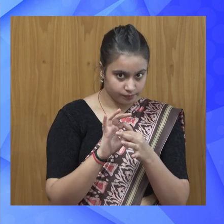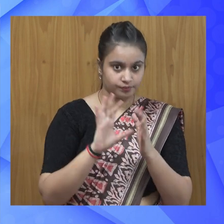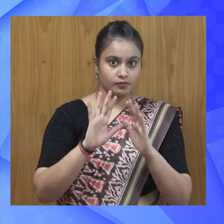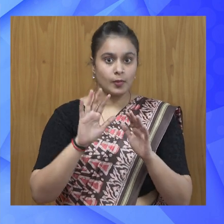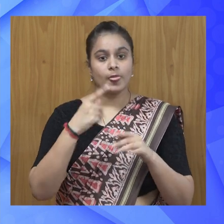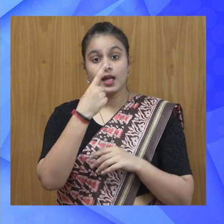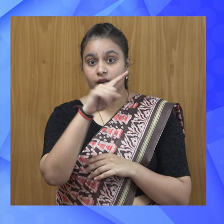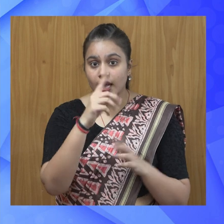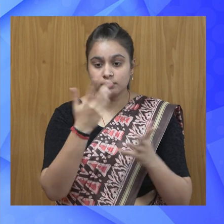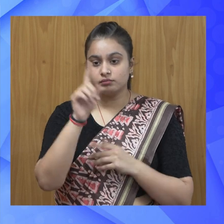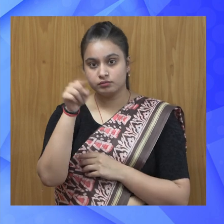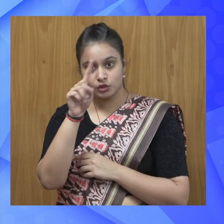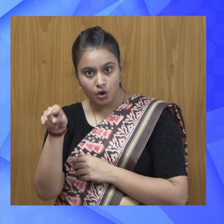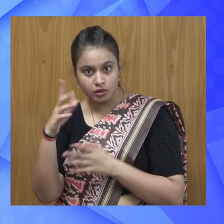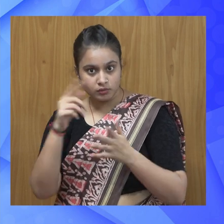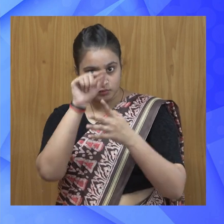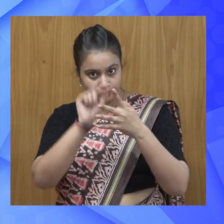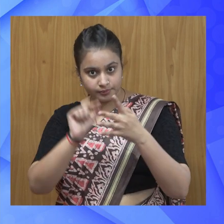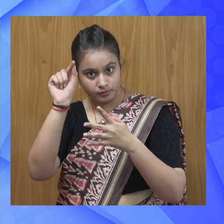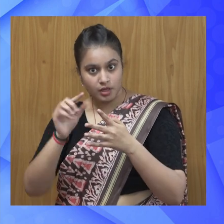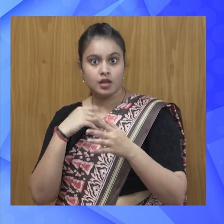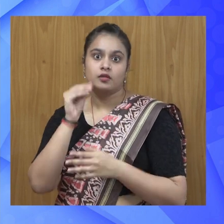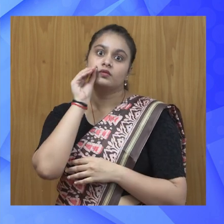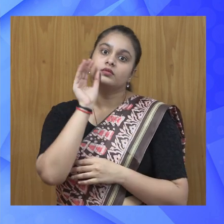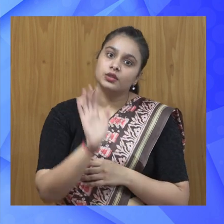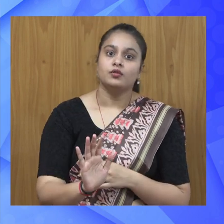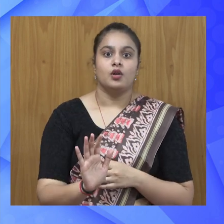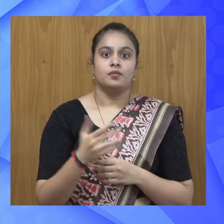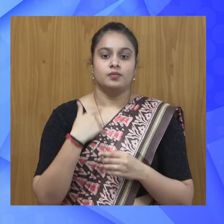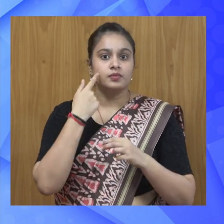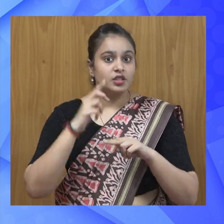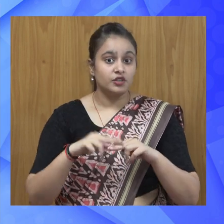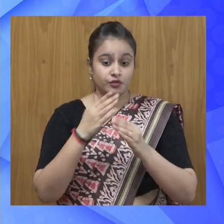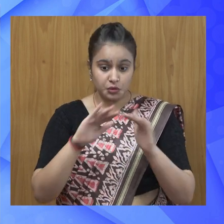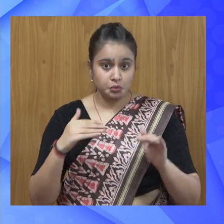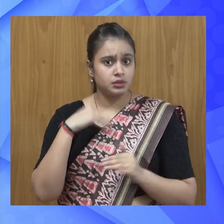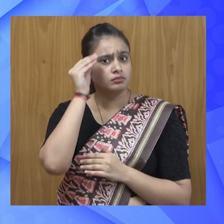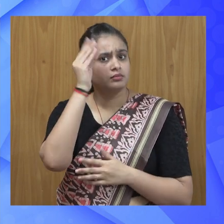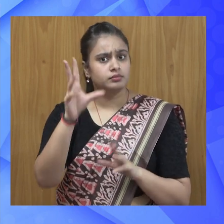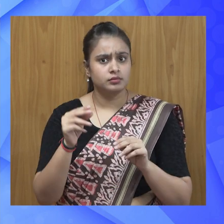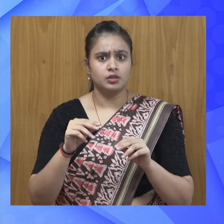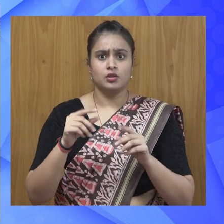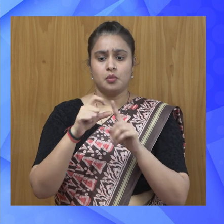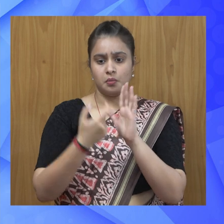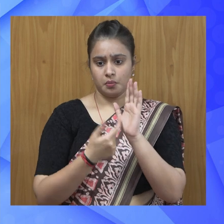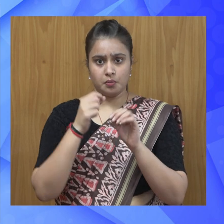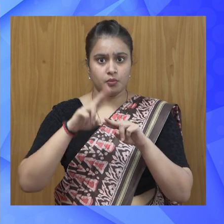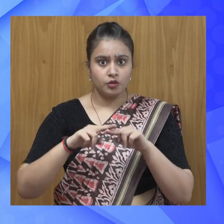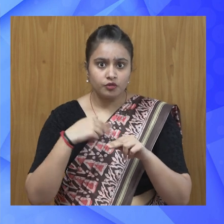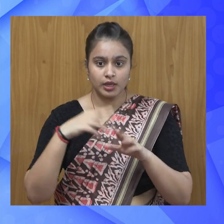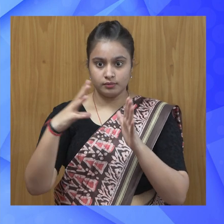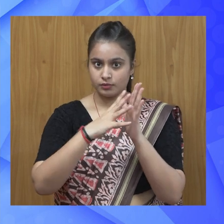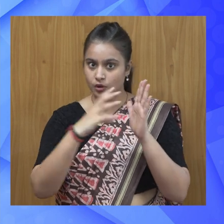is right and what is wrong is taught to the students. Even students are not aware. अगर आप किसी की profile या image copy